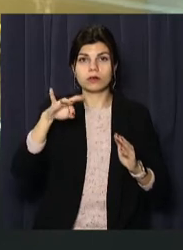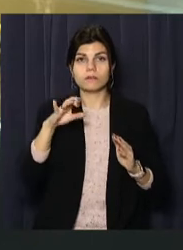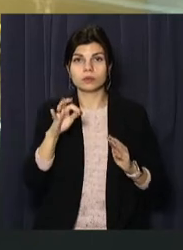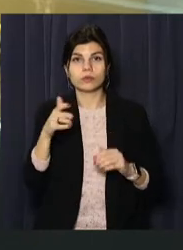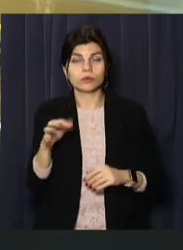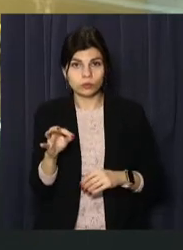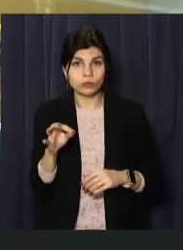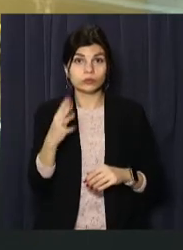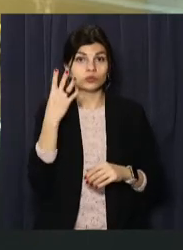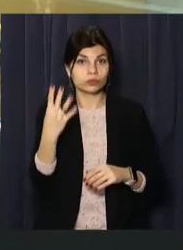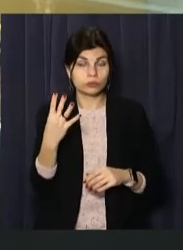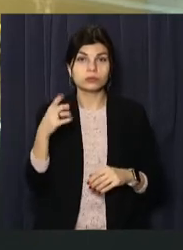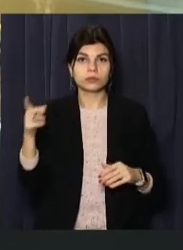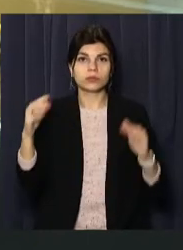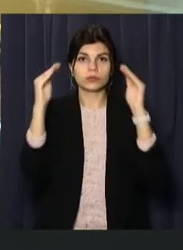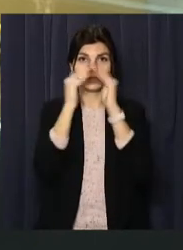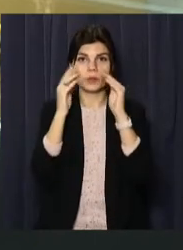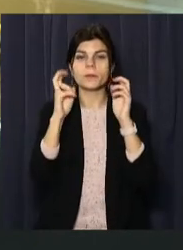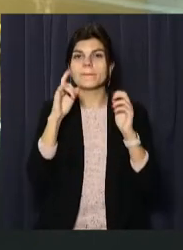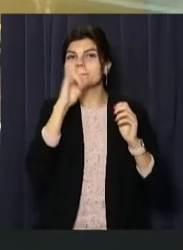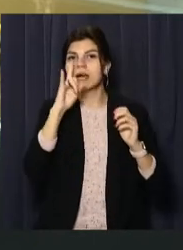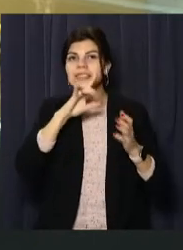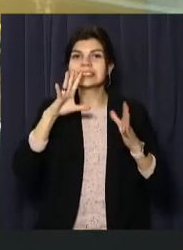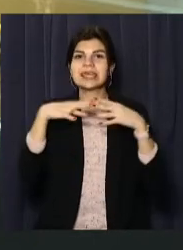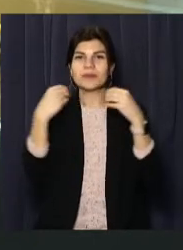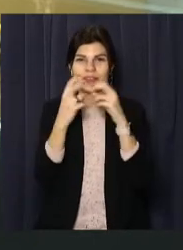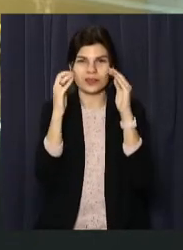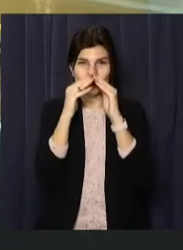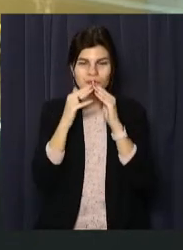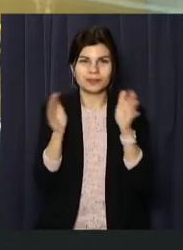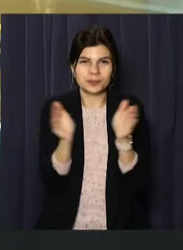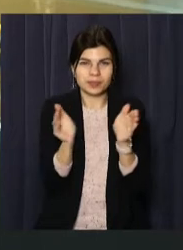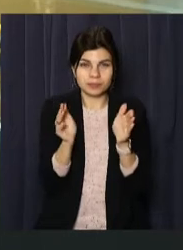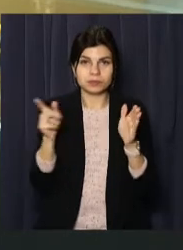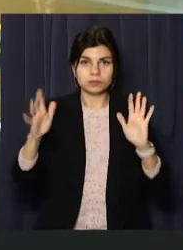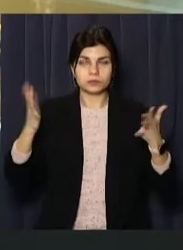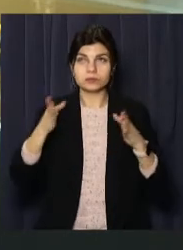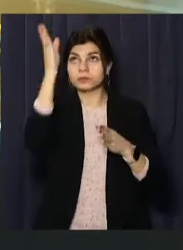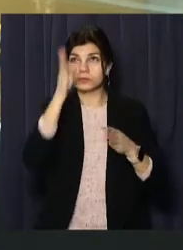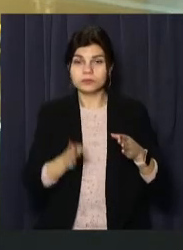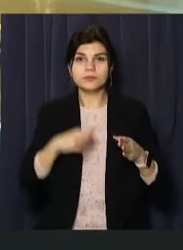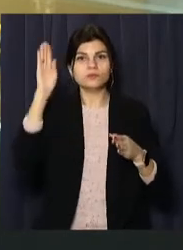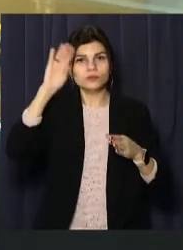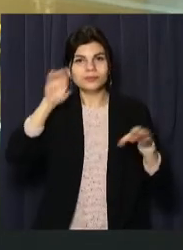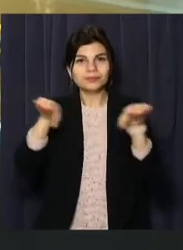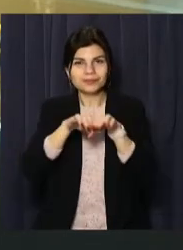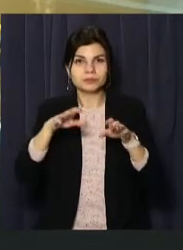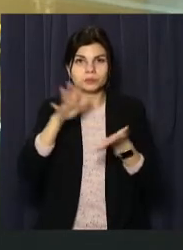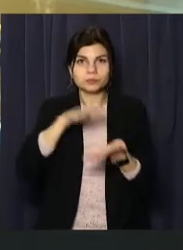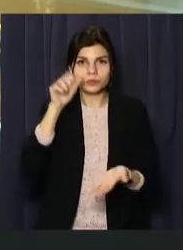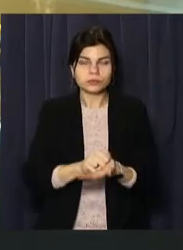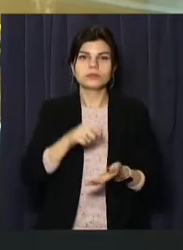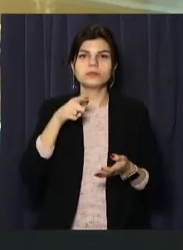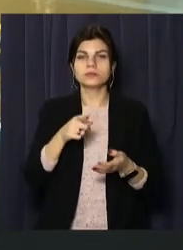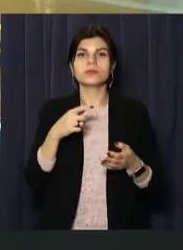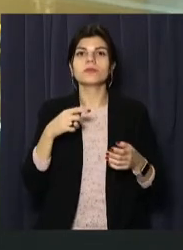просіла малосімейка, а нещодавно рухнув і перестінок. Як наслідок – пошкоджені труби, опалення та водопостачання. До